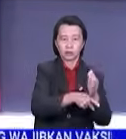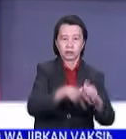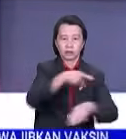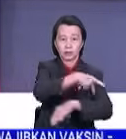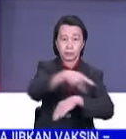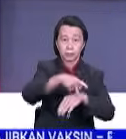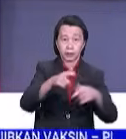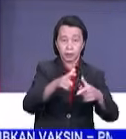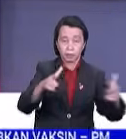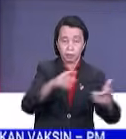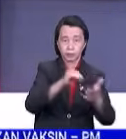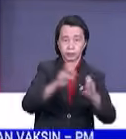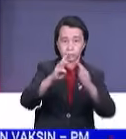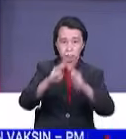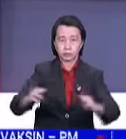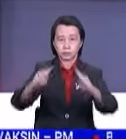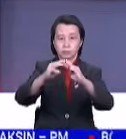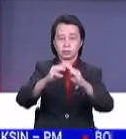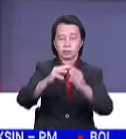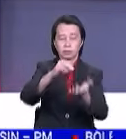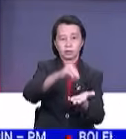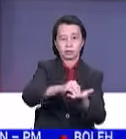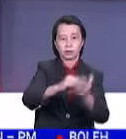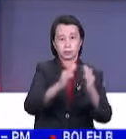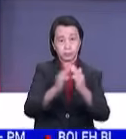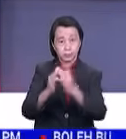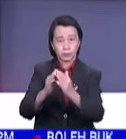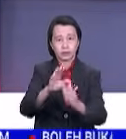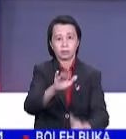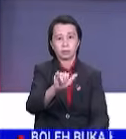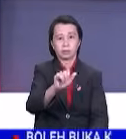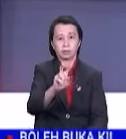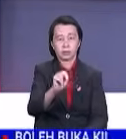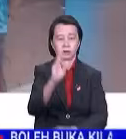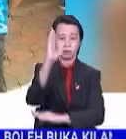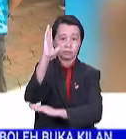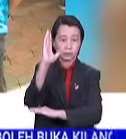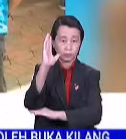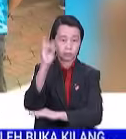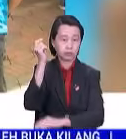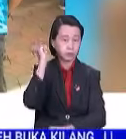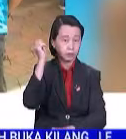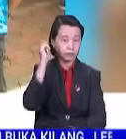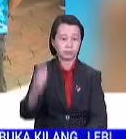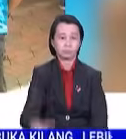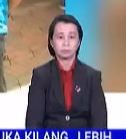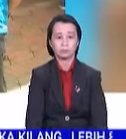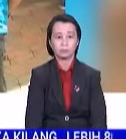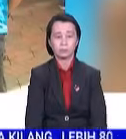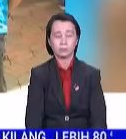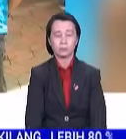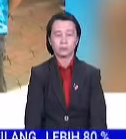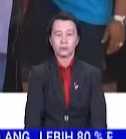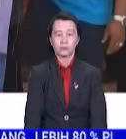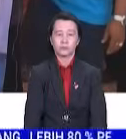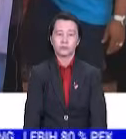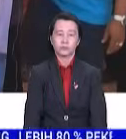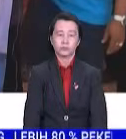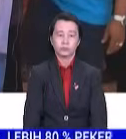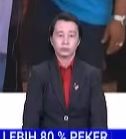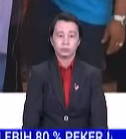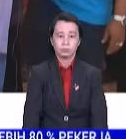Abidin Terima kasih 4.17 kajian tengah hari tadi hai hai Hai